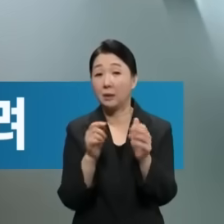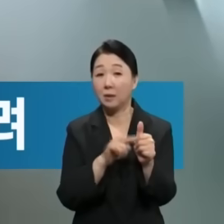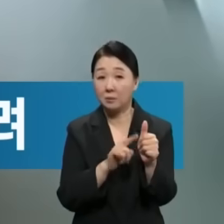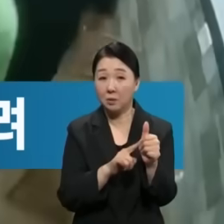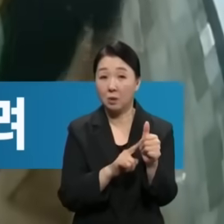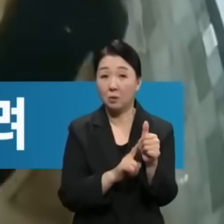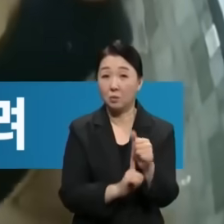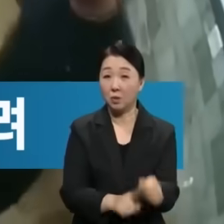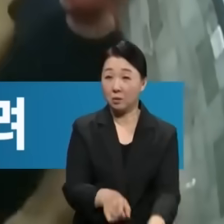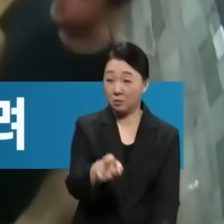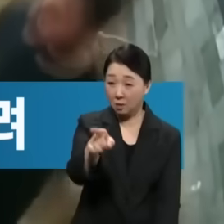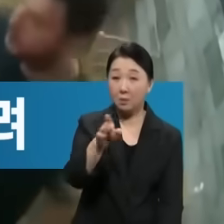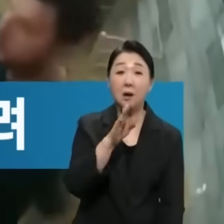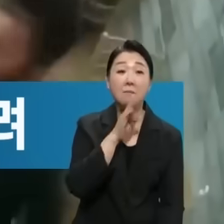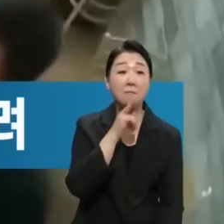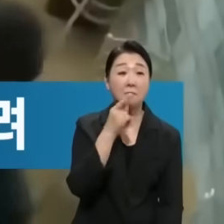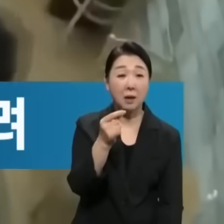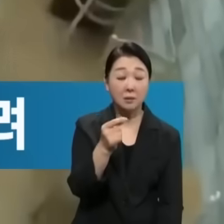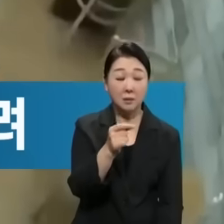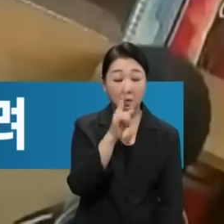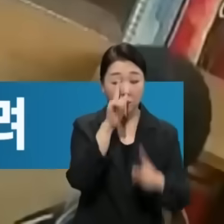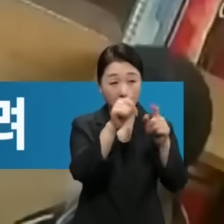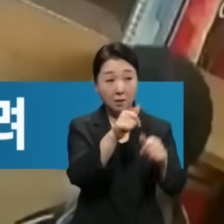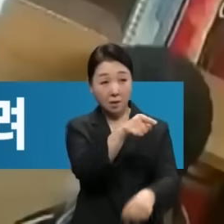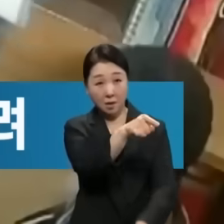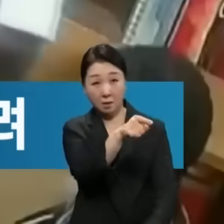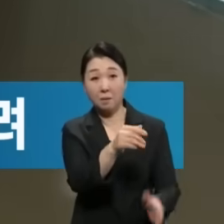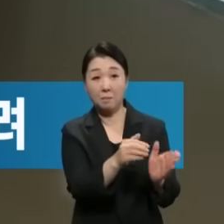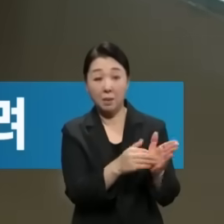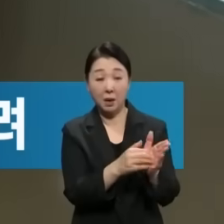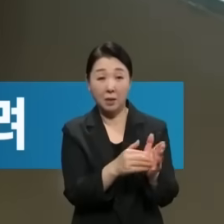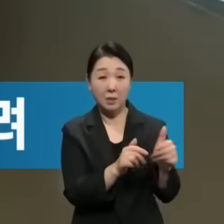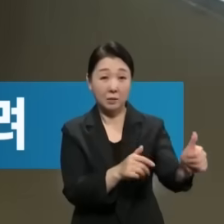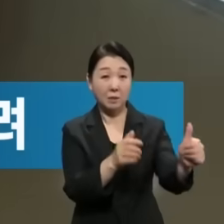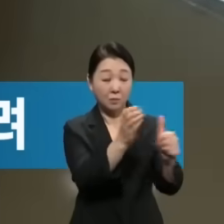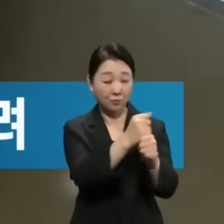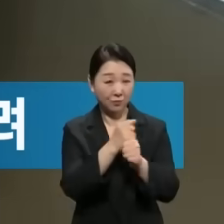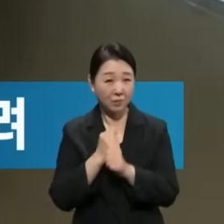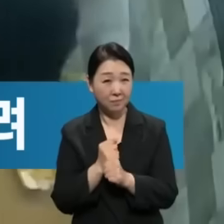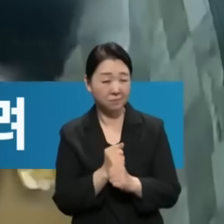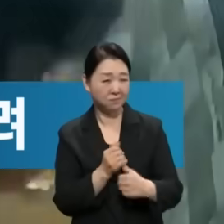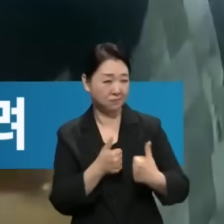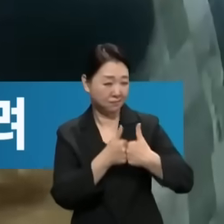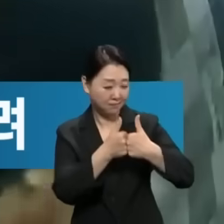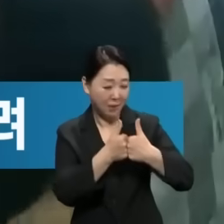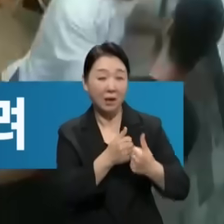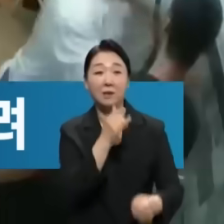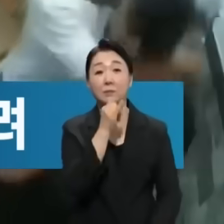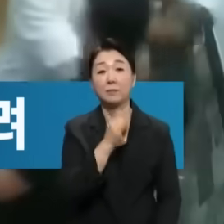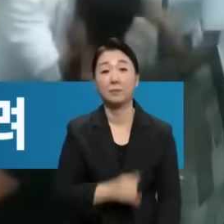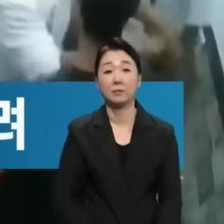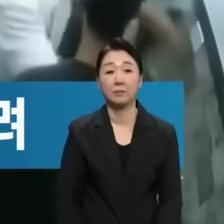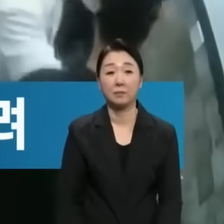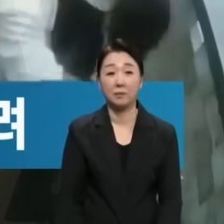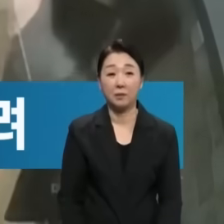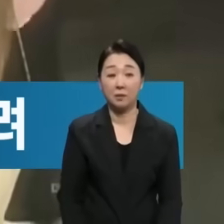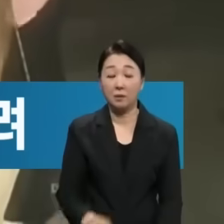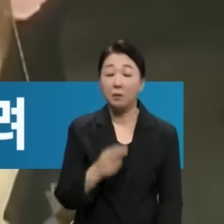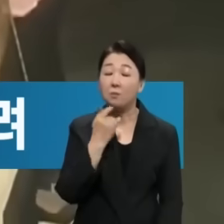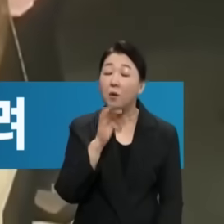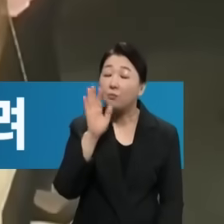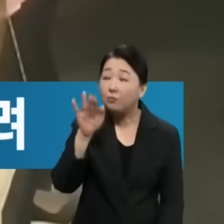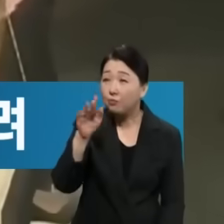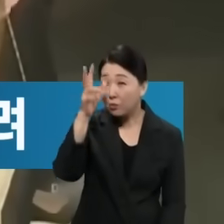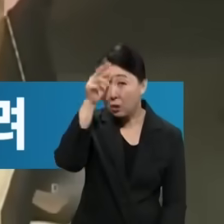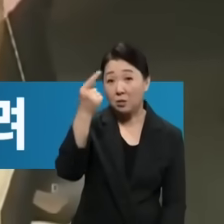남성이 손가락으로 저 사람이냐는 듯 용의자를 가리켰고 남자를 붙잡으려고 대치가 이어졌습니다. 몇 분